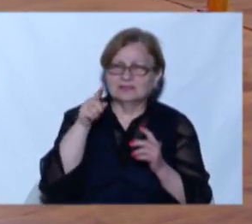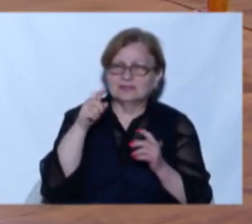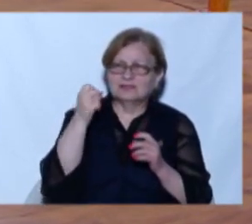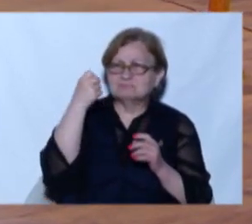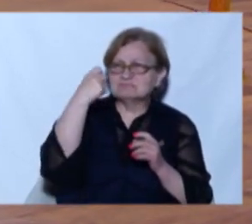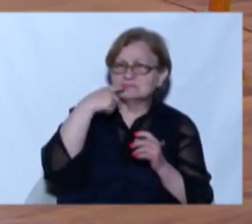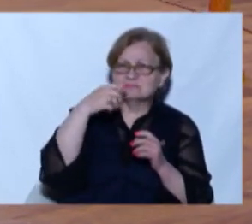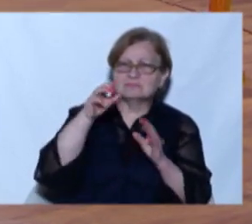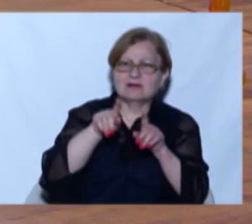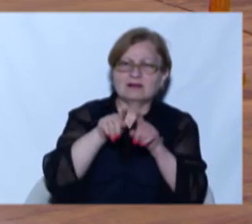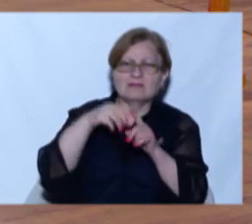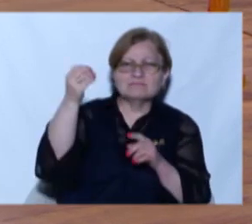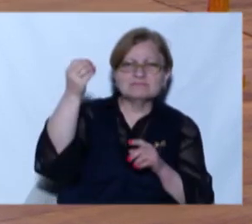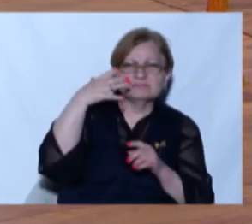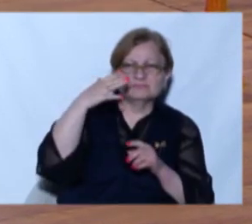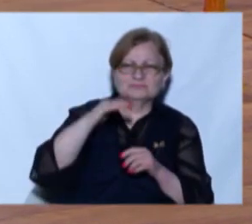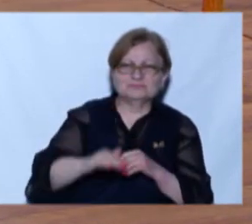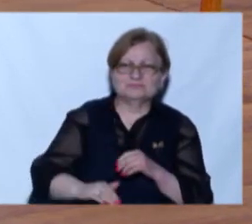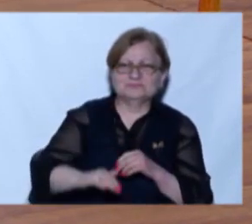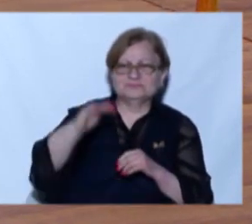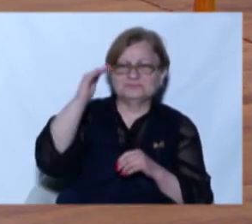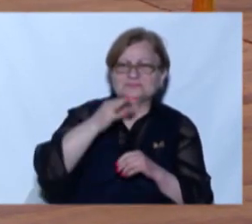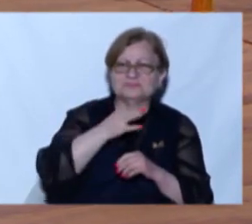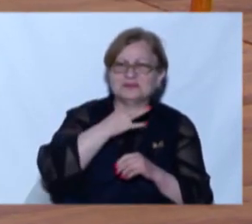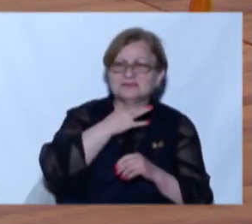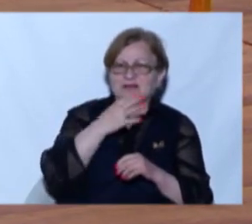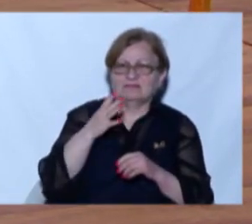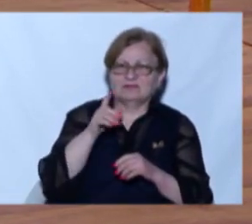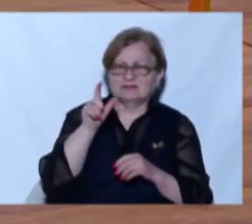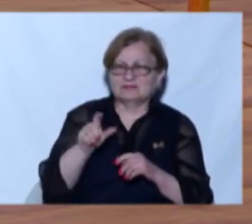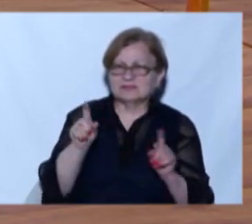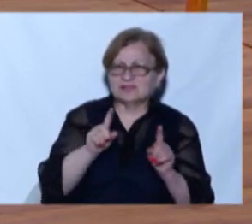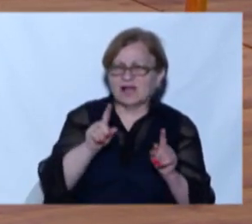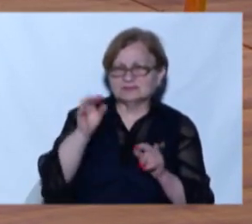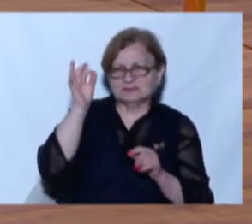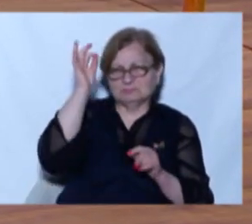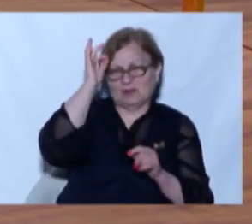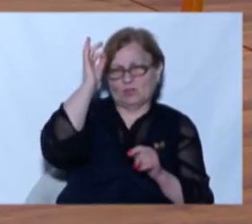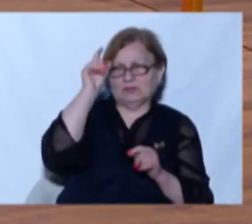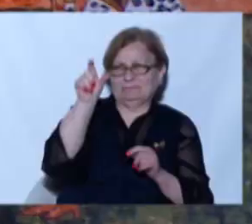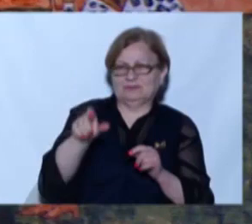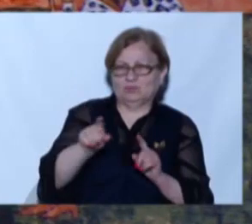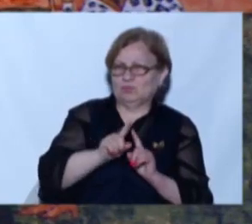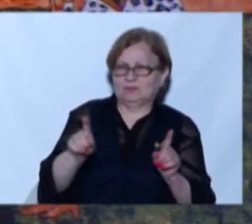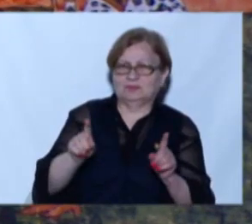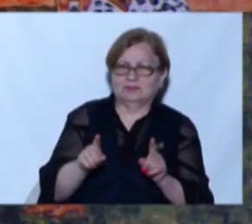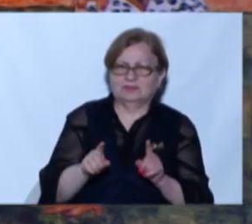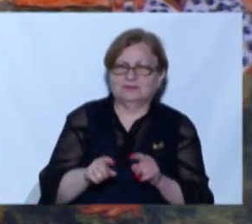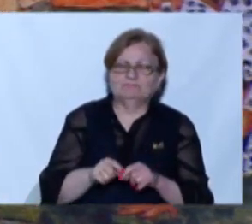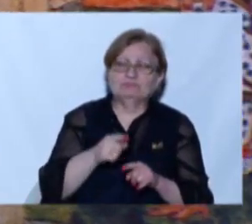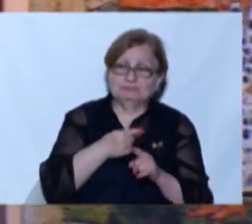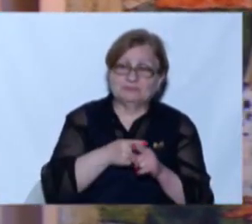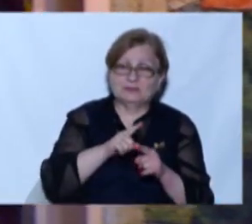მზის სხივები გამოდიოდა ბავშვობიდან საყვარელ და სანუკვარ ვიღაცას თუ რაღაცას მაგონებდა. და აქ